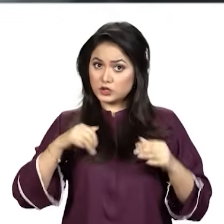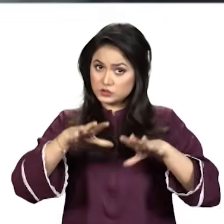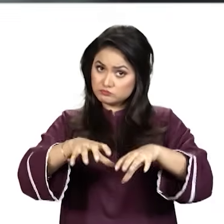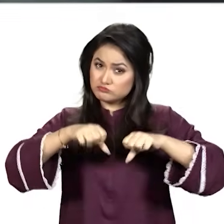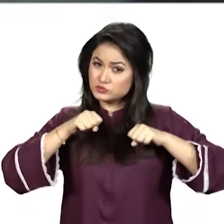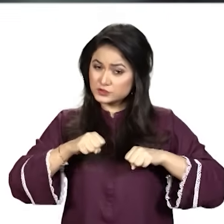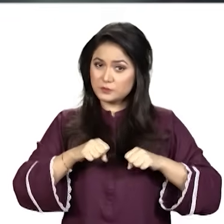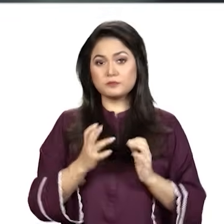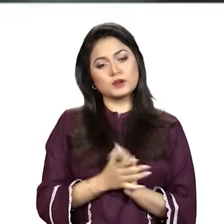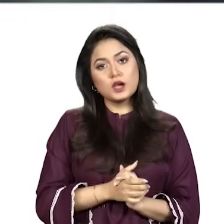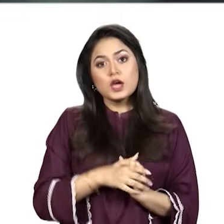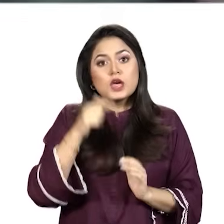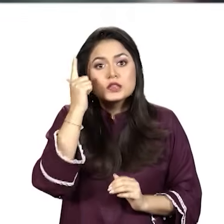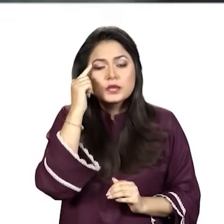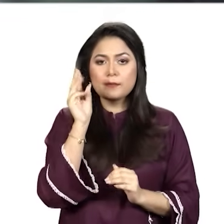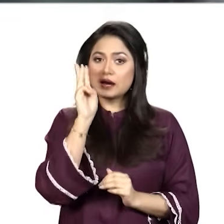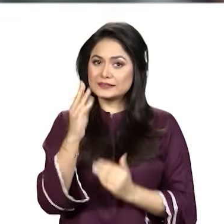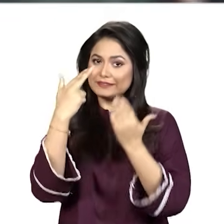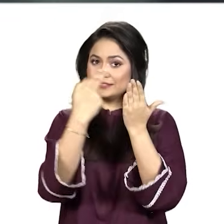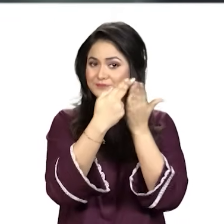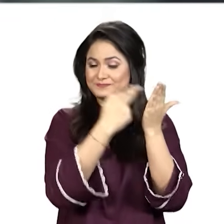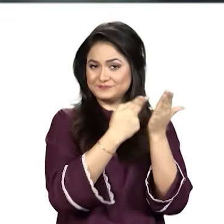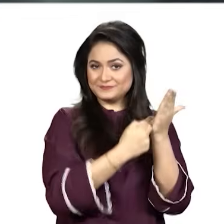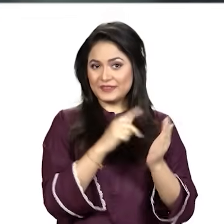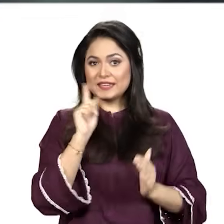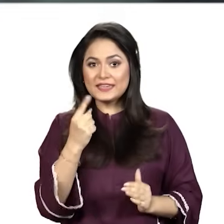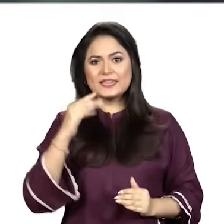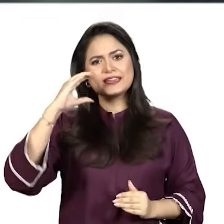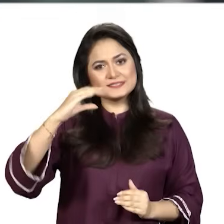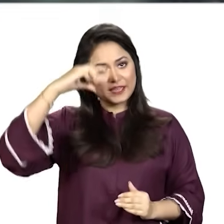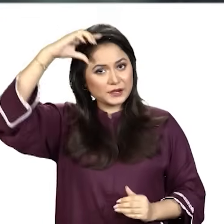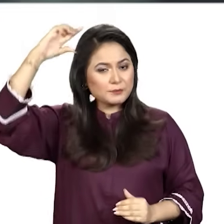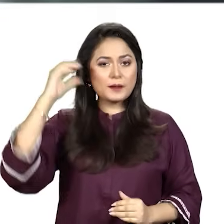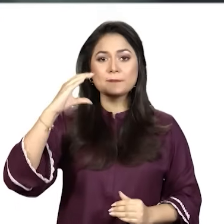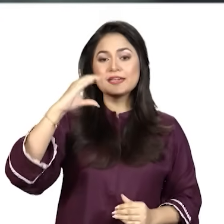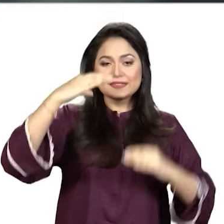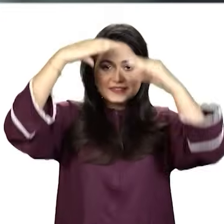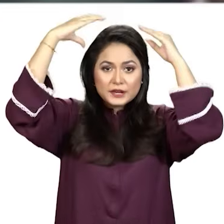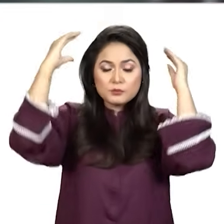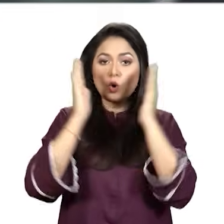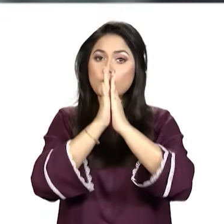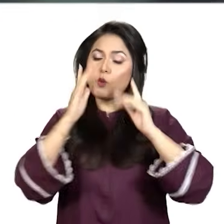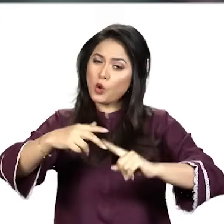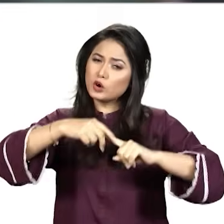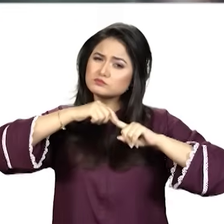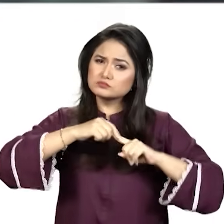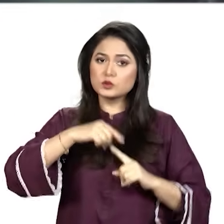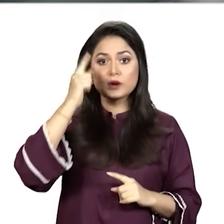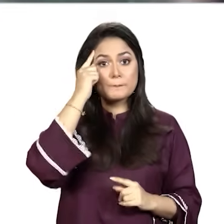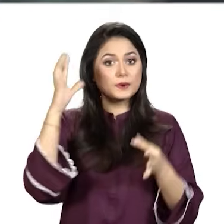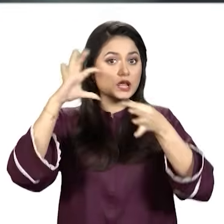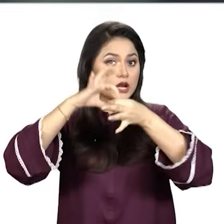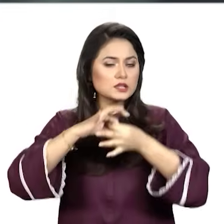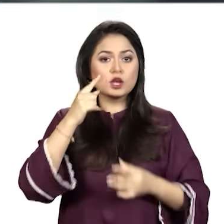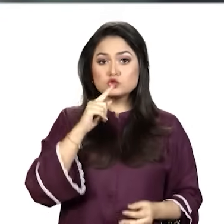को कंट्रोल करता है। दिमाग 3 हिस्सों पर मुश्तमिल होता है, सेरिब्रम, सेरिबेलम और अहम तरीन हिस्सा ब्रेन स्टेम,